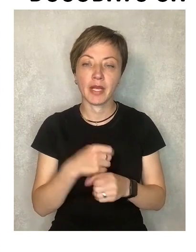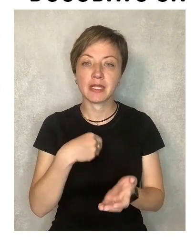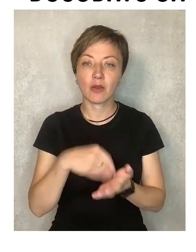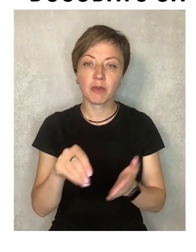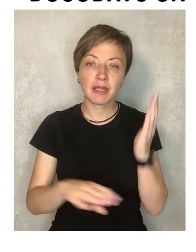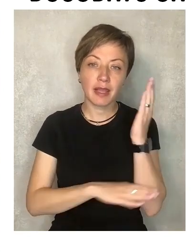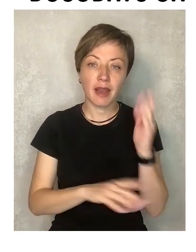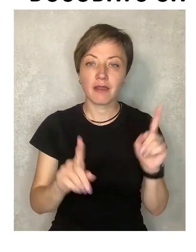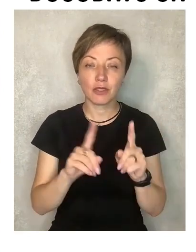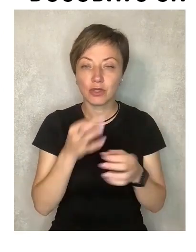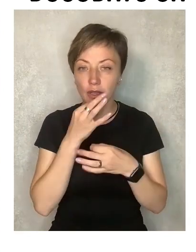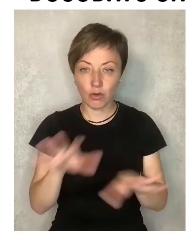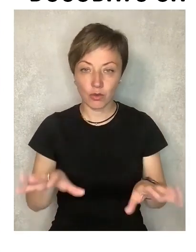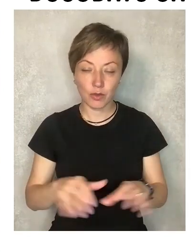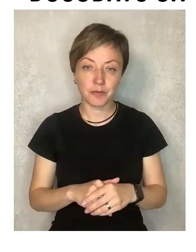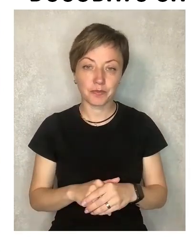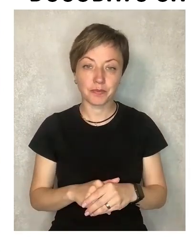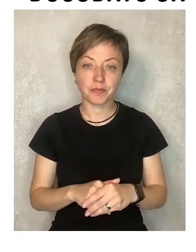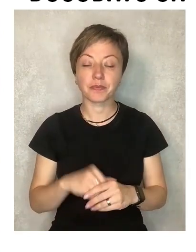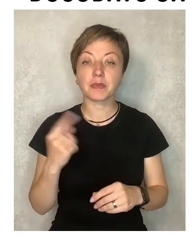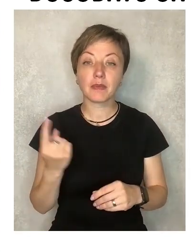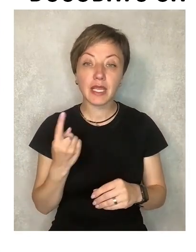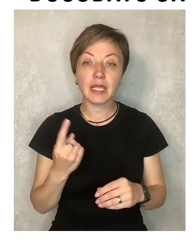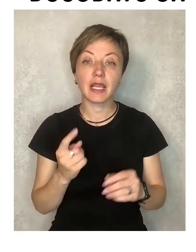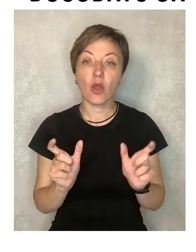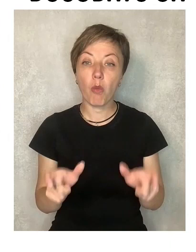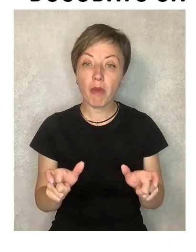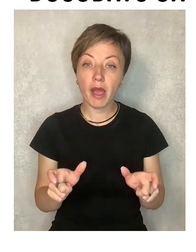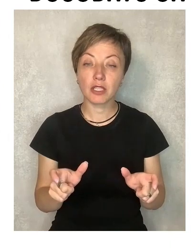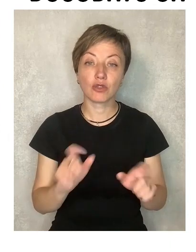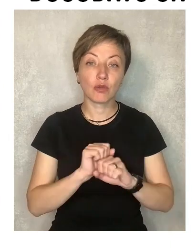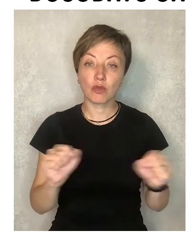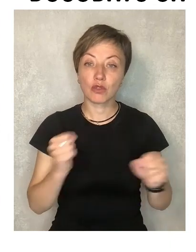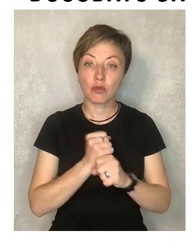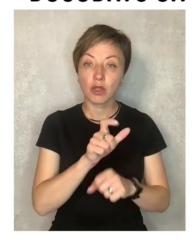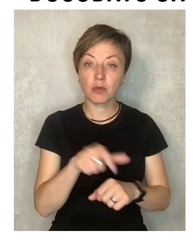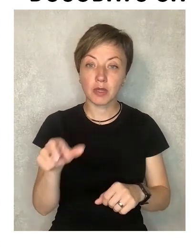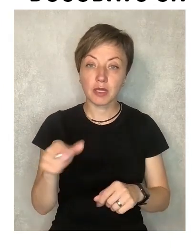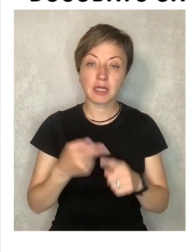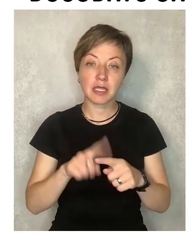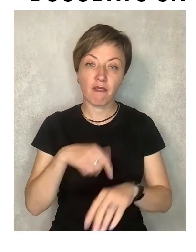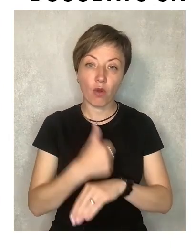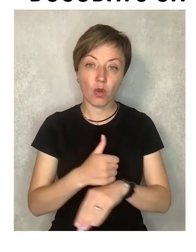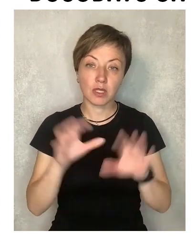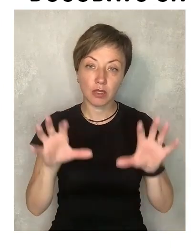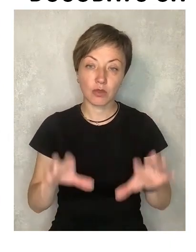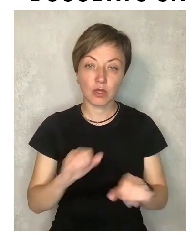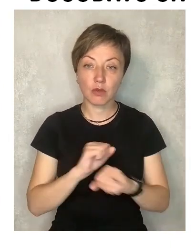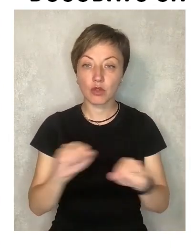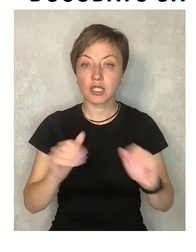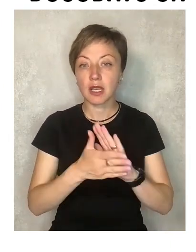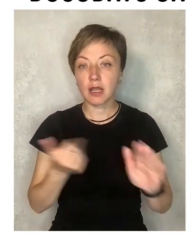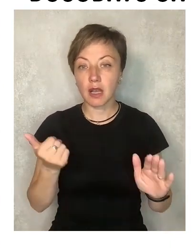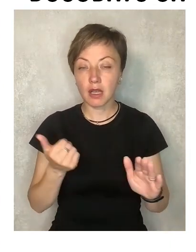що завгодно. Ну, єдині обмеження, що не можуть робити громадяни, це в Конституції. Ви не можете закликати до там